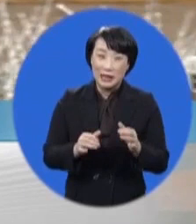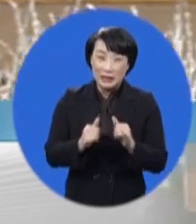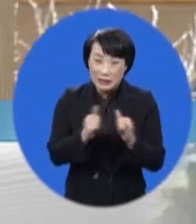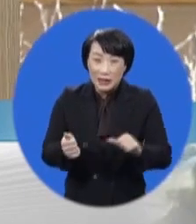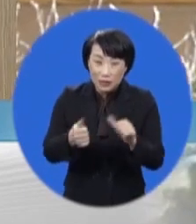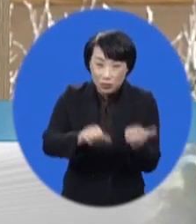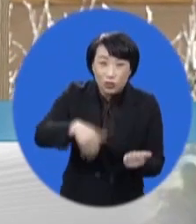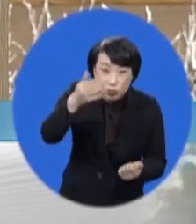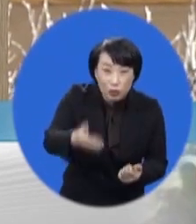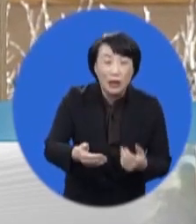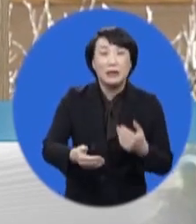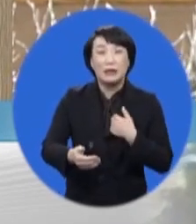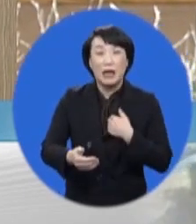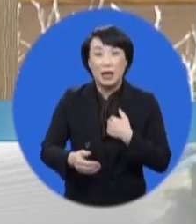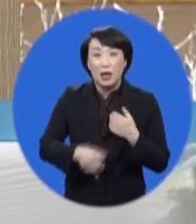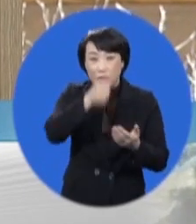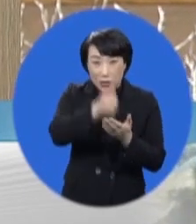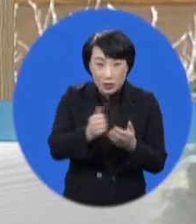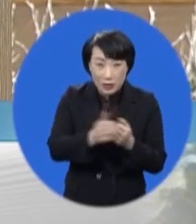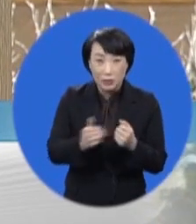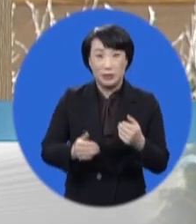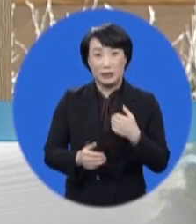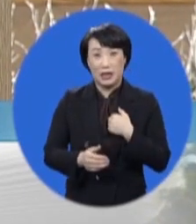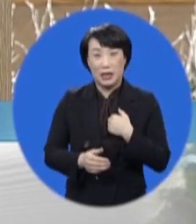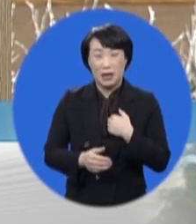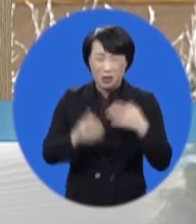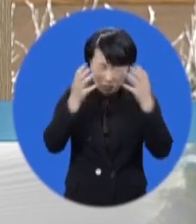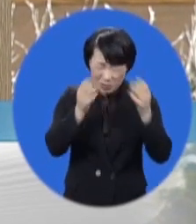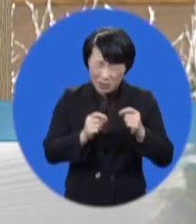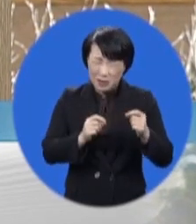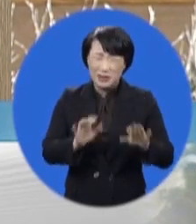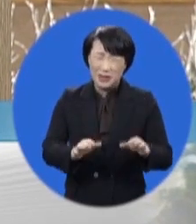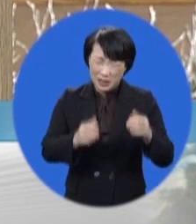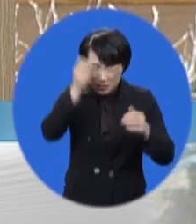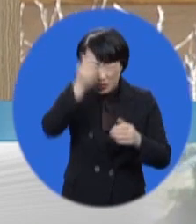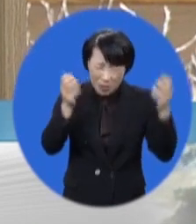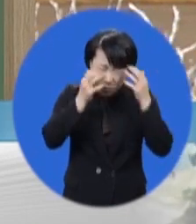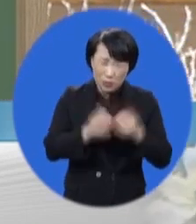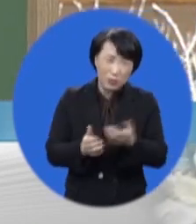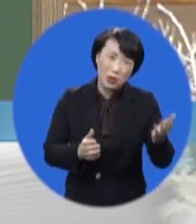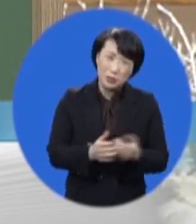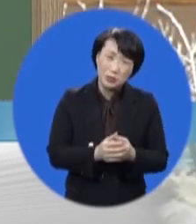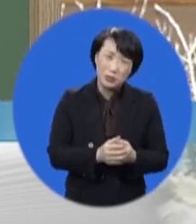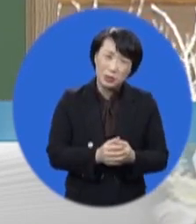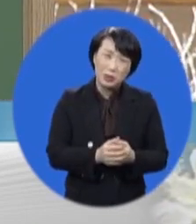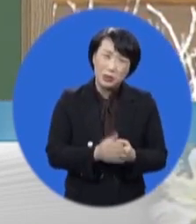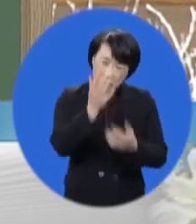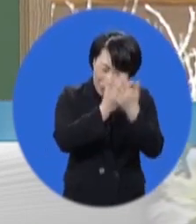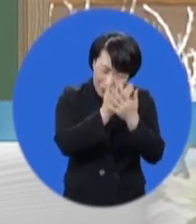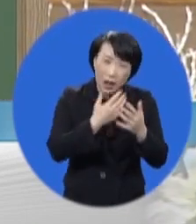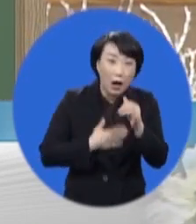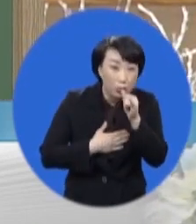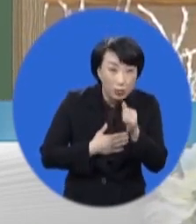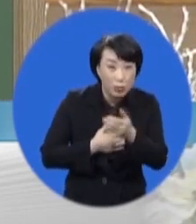끝난 다음에 내 죄로 말미암아 당할 영적 고통을 어렴풋이 남아